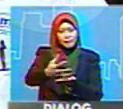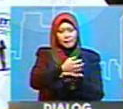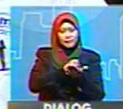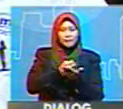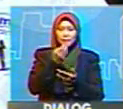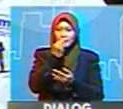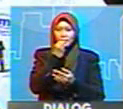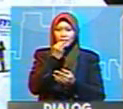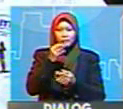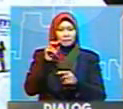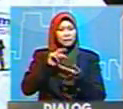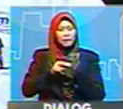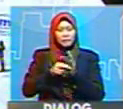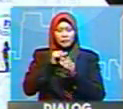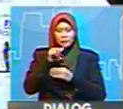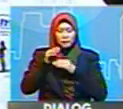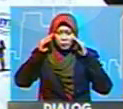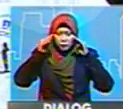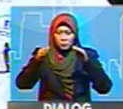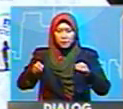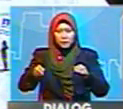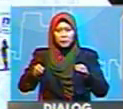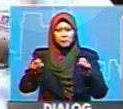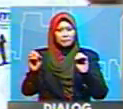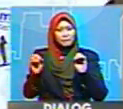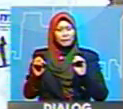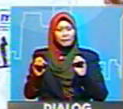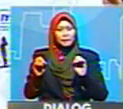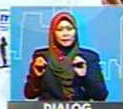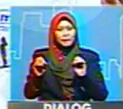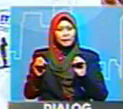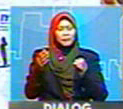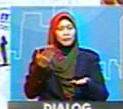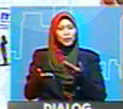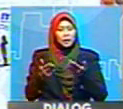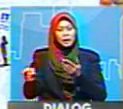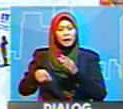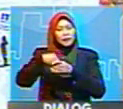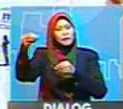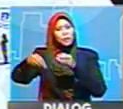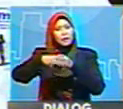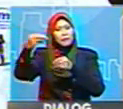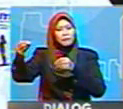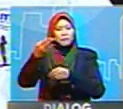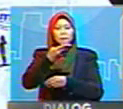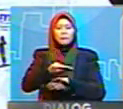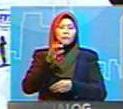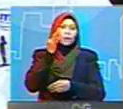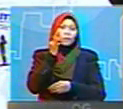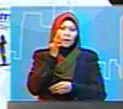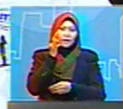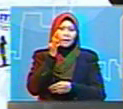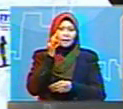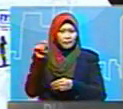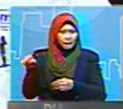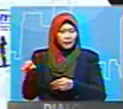tidak tidak ditumpukan dia tak tak tumpukan misalnya mereka mungkin mengeluar buah-buahan daripada situ